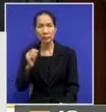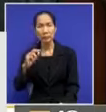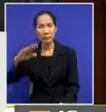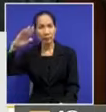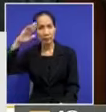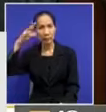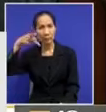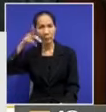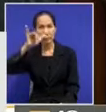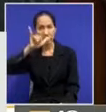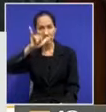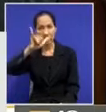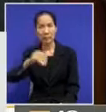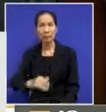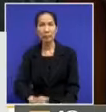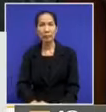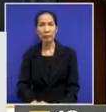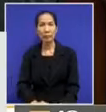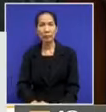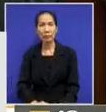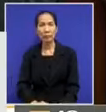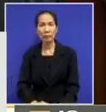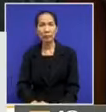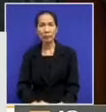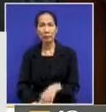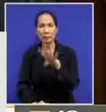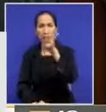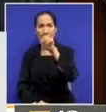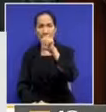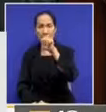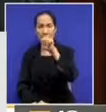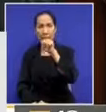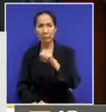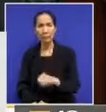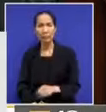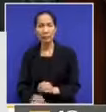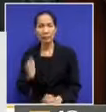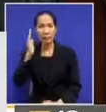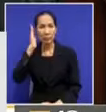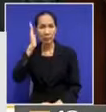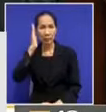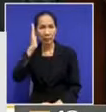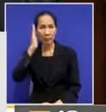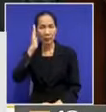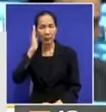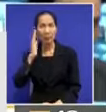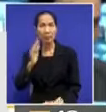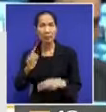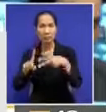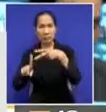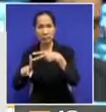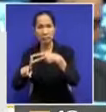เอกประยุทธ์จันทร์โอชาครับ 40นายเกษมอุปละ นายธนาธ